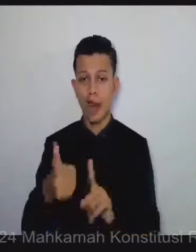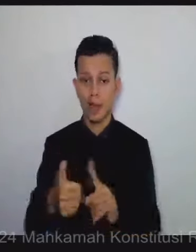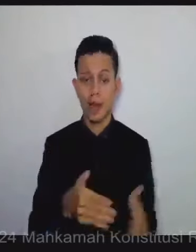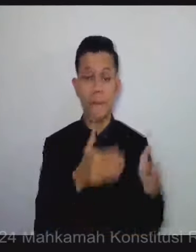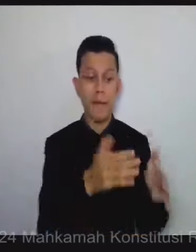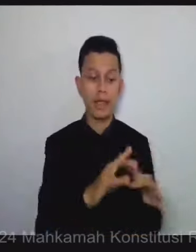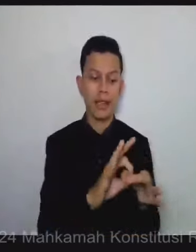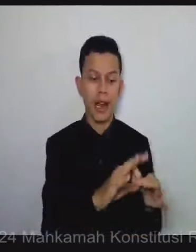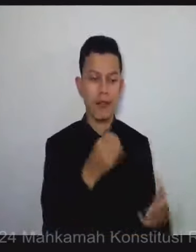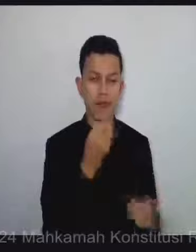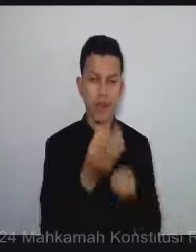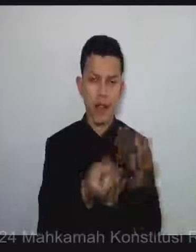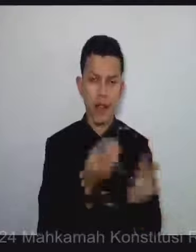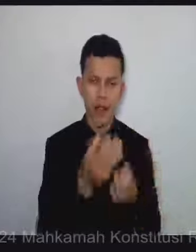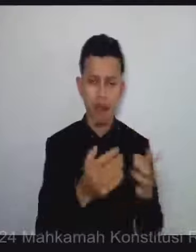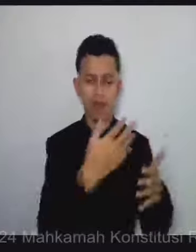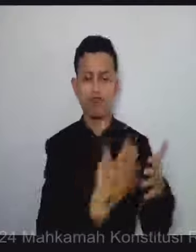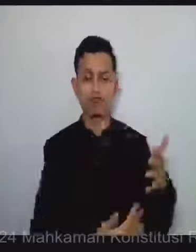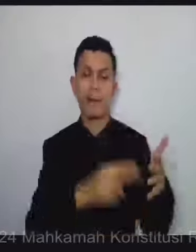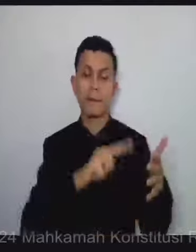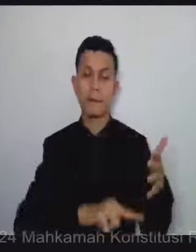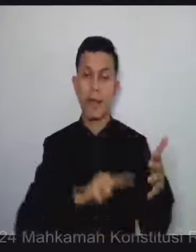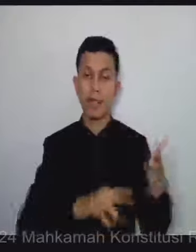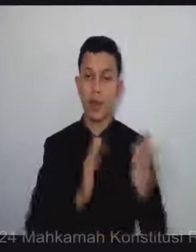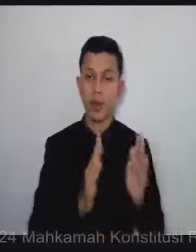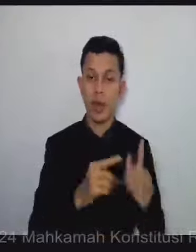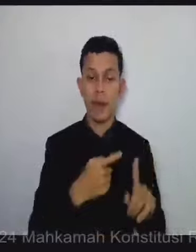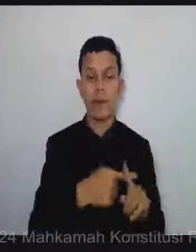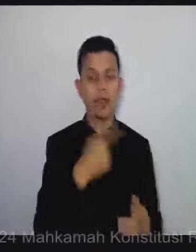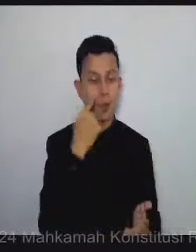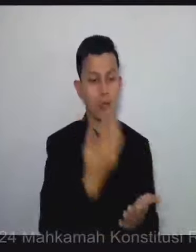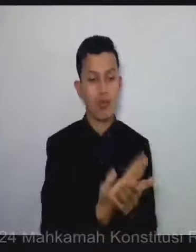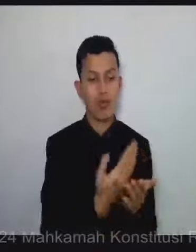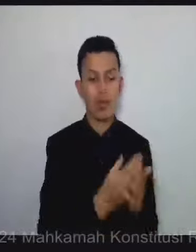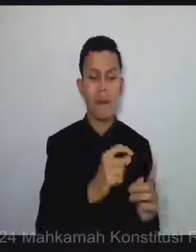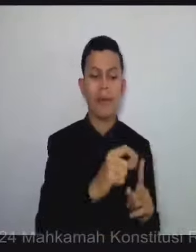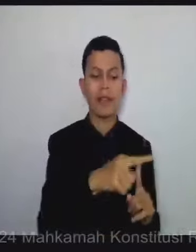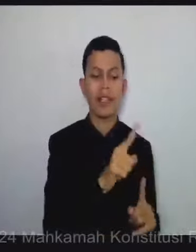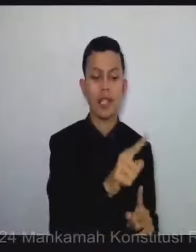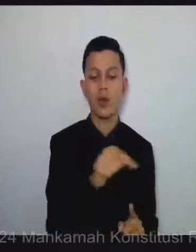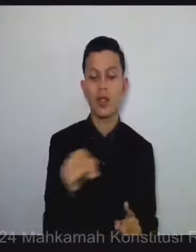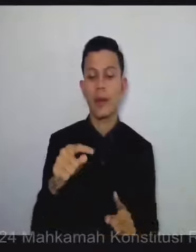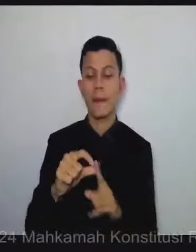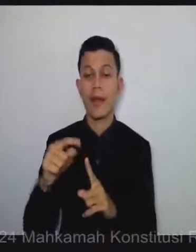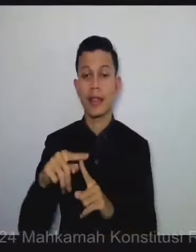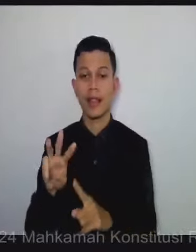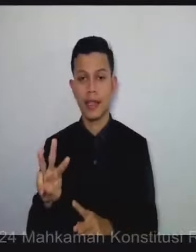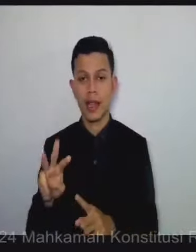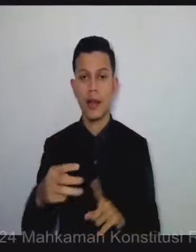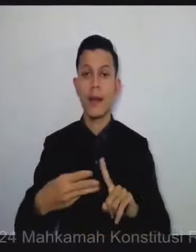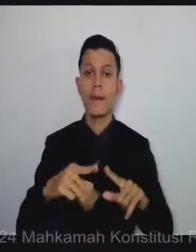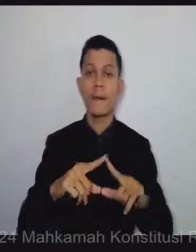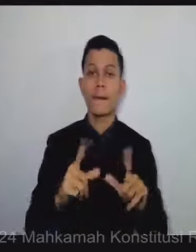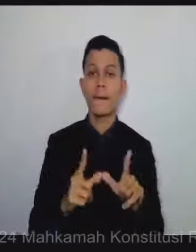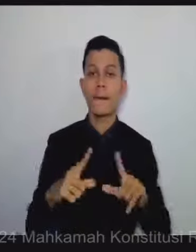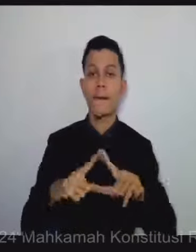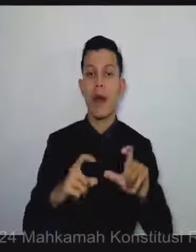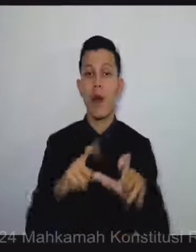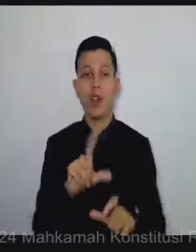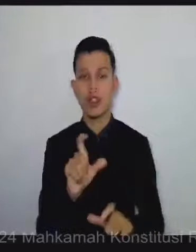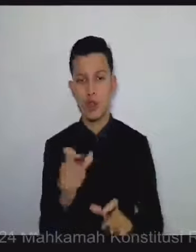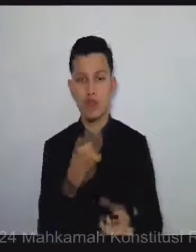keterangan yang pada pokoknya dan seterusnya dianggap diucapkan serta bukti PT 1 sampai dengan bukti pt3 bwasu menyampaikan keterangan pada pokoknya dan seterusnya dianggap diucapkan